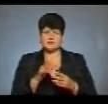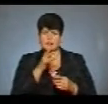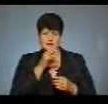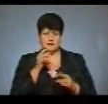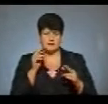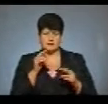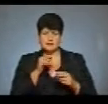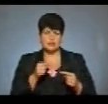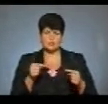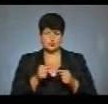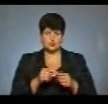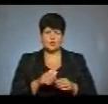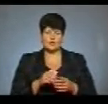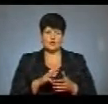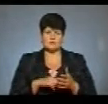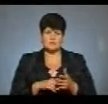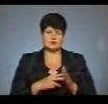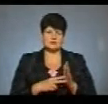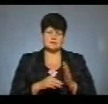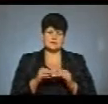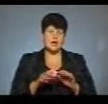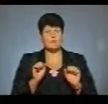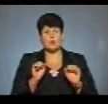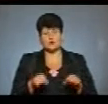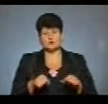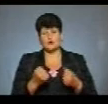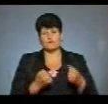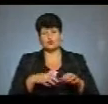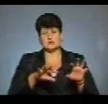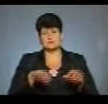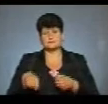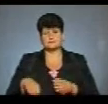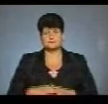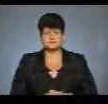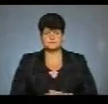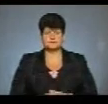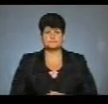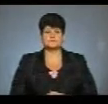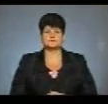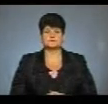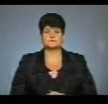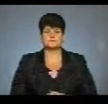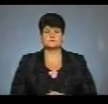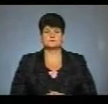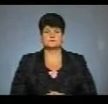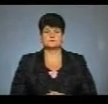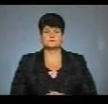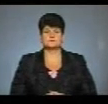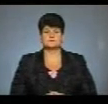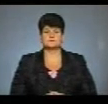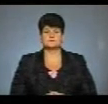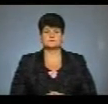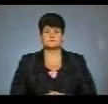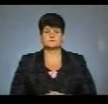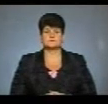– 170 тисяч гривень, або ж авто могли конфіскувати. Діана Ярошенко, Марта Журавель. Новини на